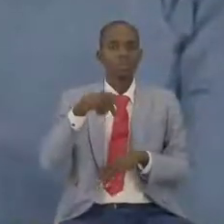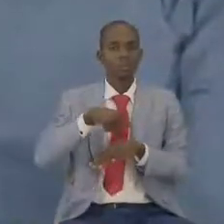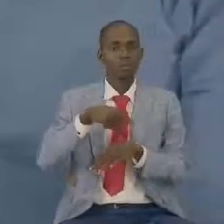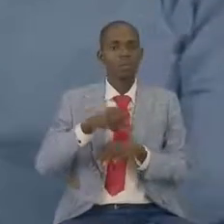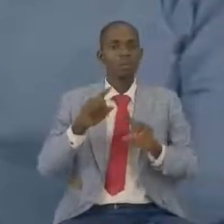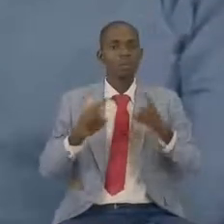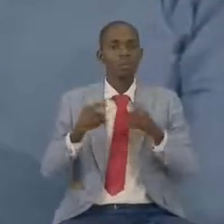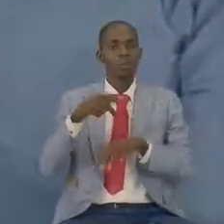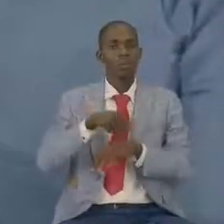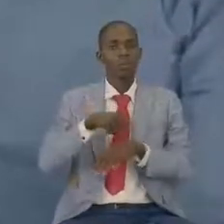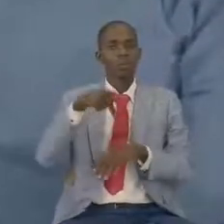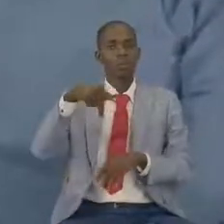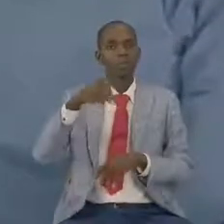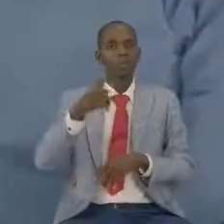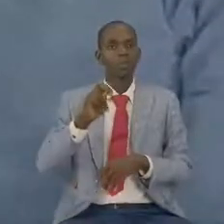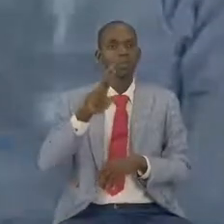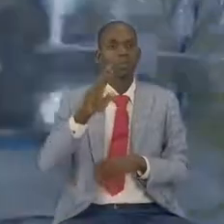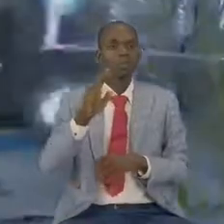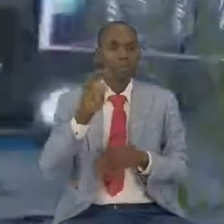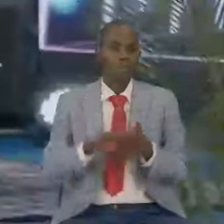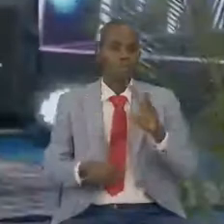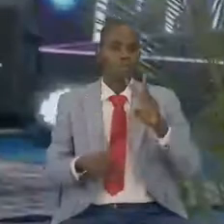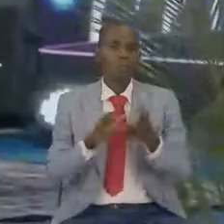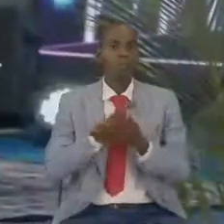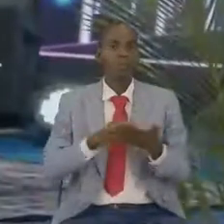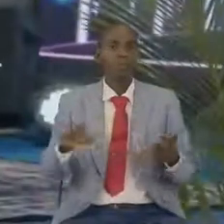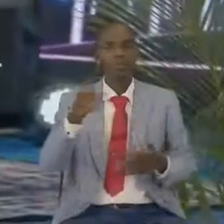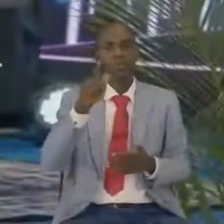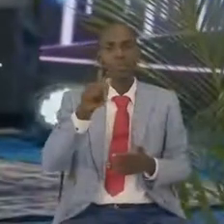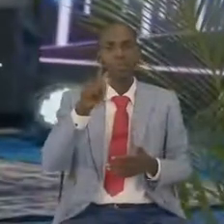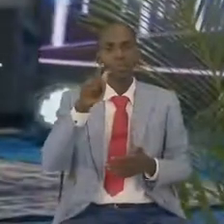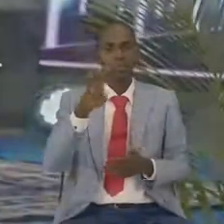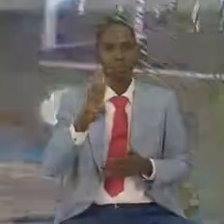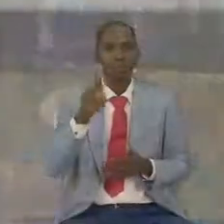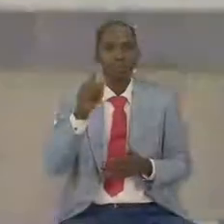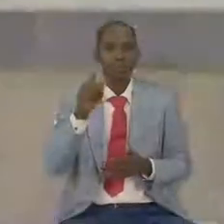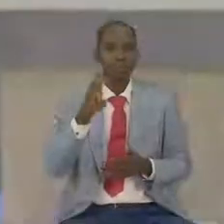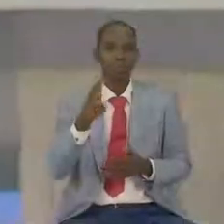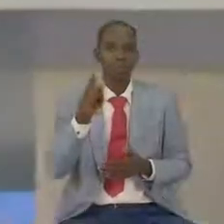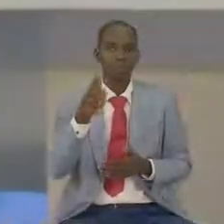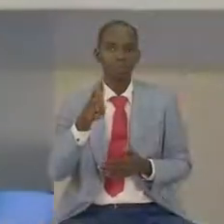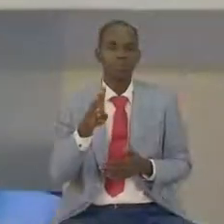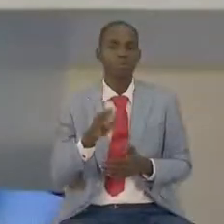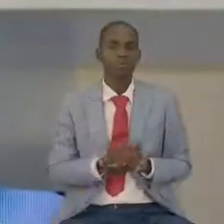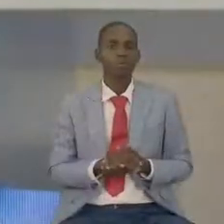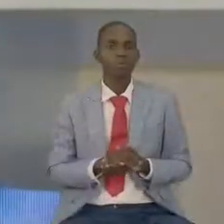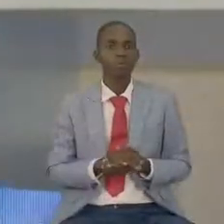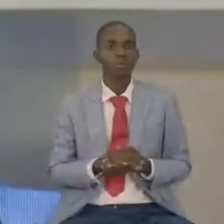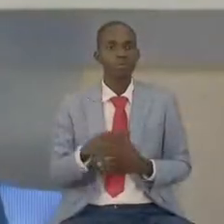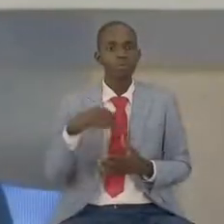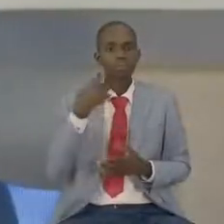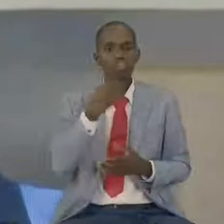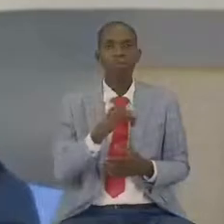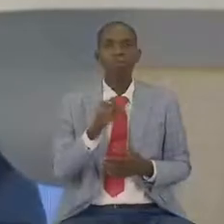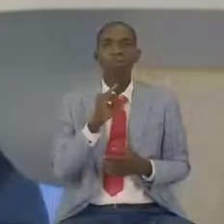1 Pierre, chapitre 2, verset 24. 1 Pierre 2, 24.